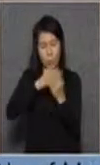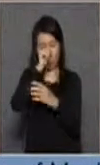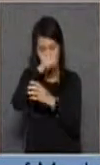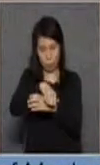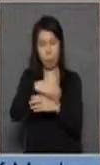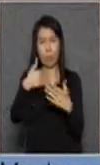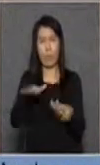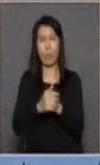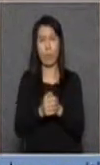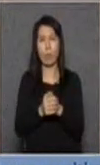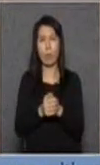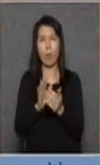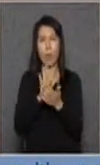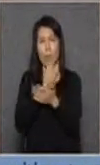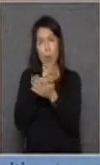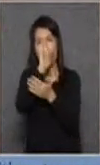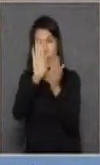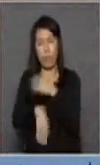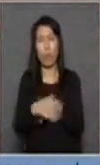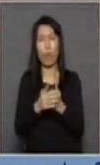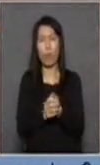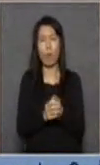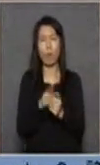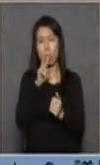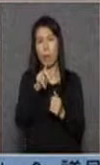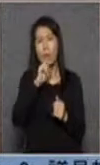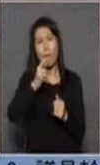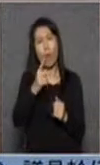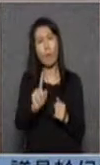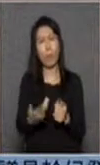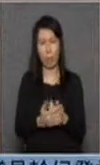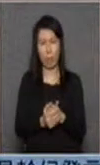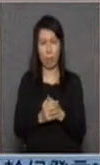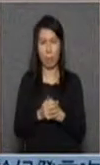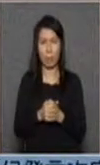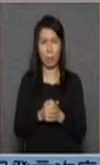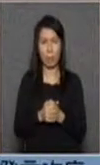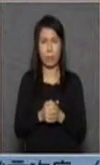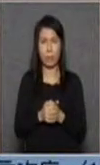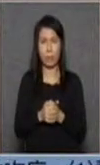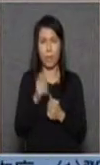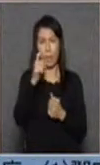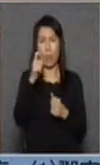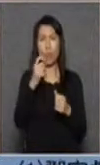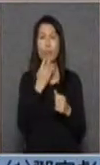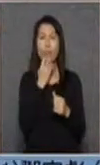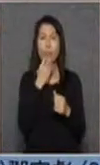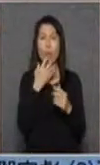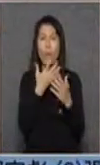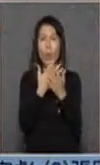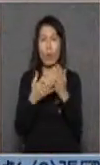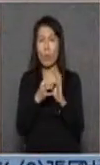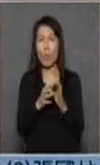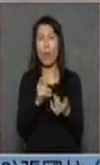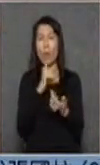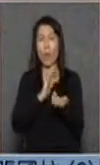好啦，咁啊5、6年下嚟啦，咁啊睇下有咩改變咧咁。九龍東聯網的醫療服務咧